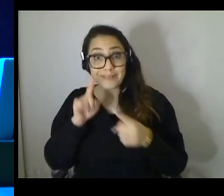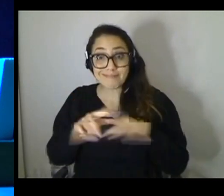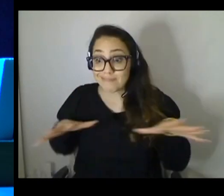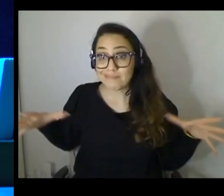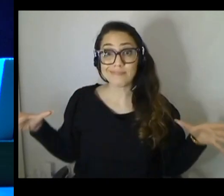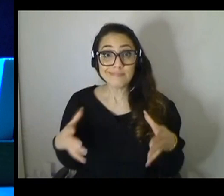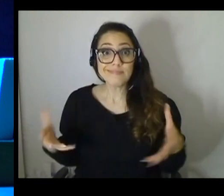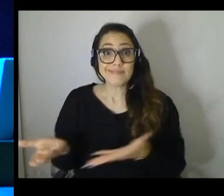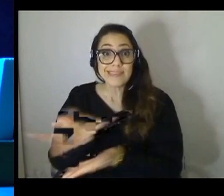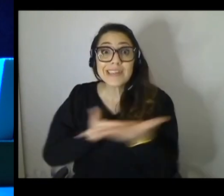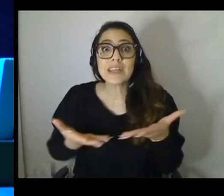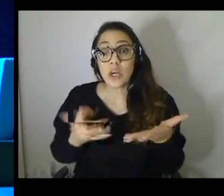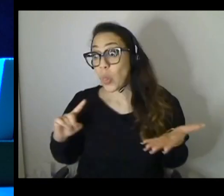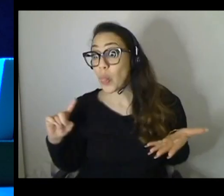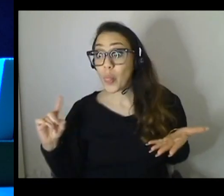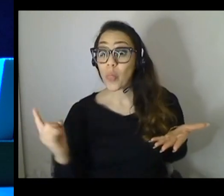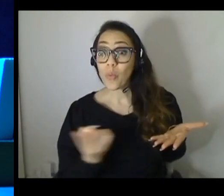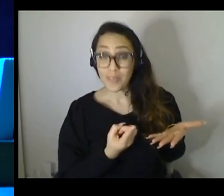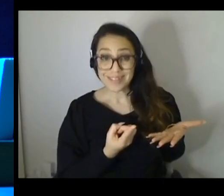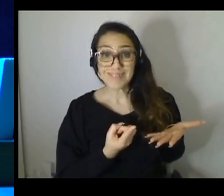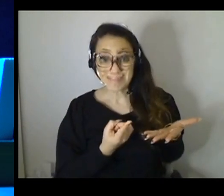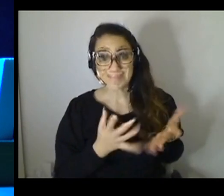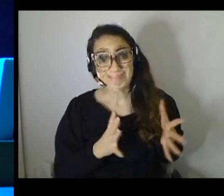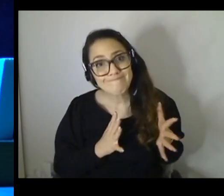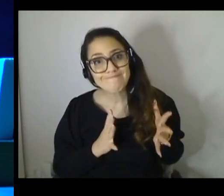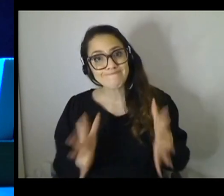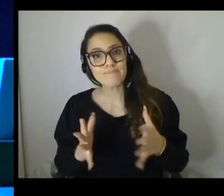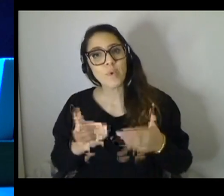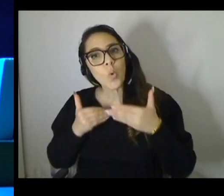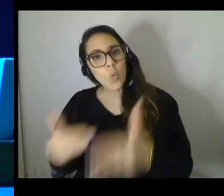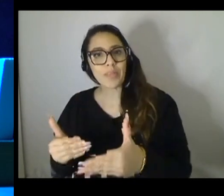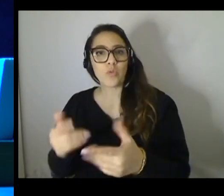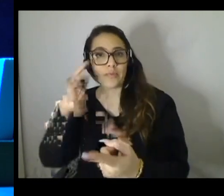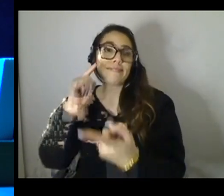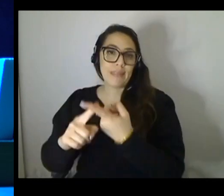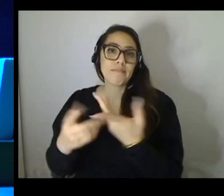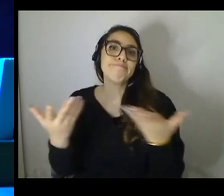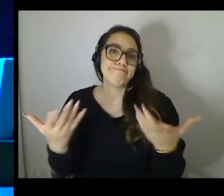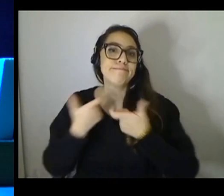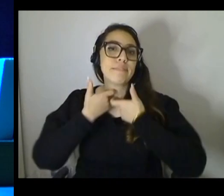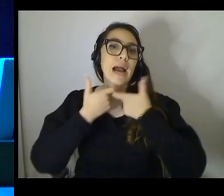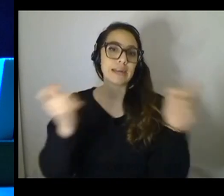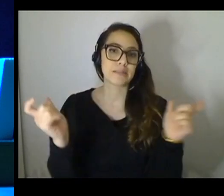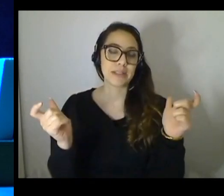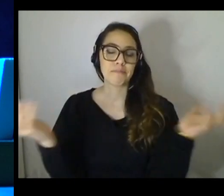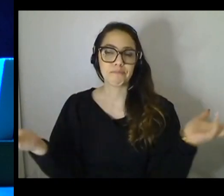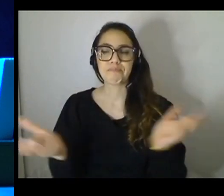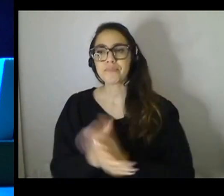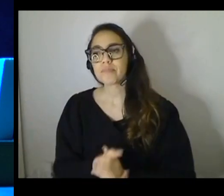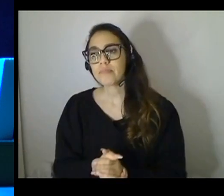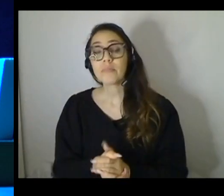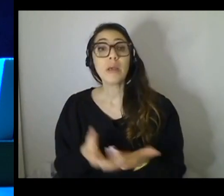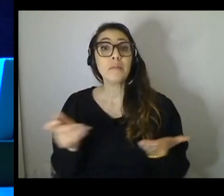souhaite que tout ce beau monde puisse continuer de se réunir, au moins sur les questions, encore une fois, d'accessibilité, car nous